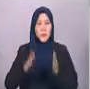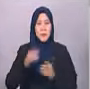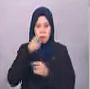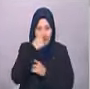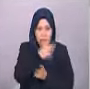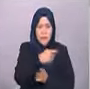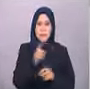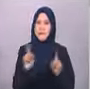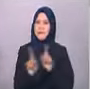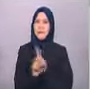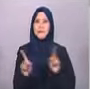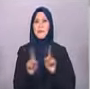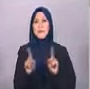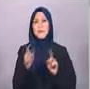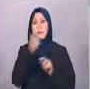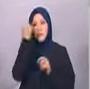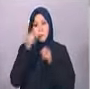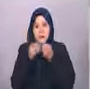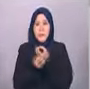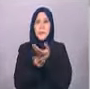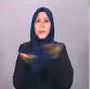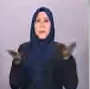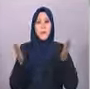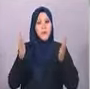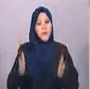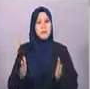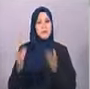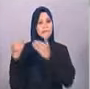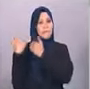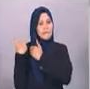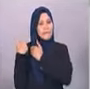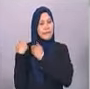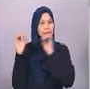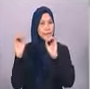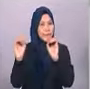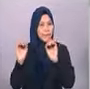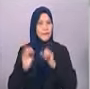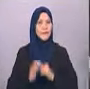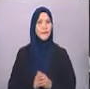terpengaruh dengan ritel seumpama itu yang disebar pihak tidak bertanggung jawab